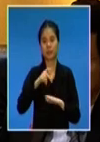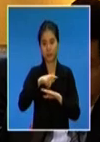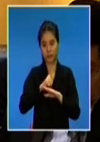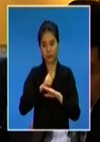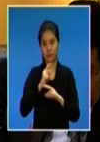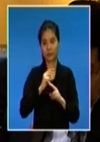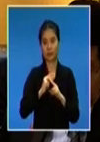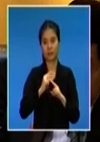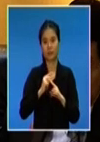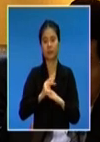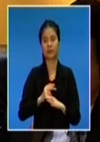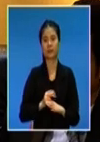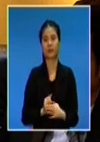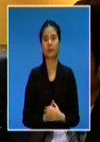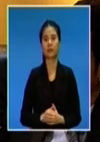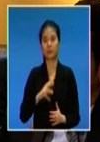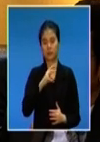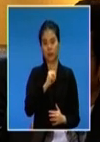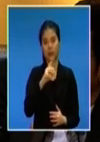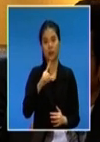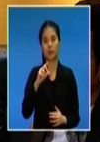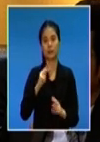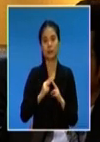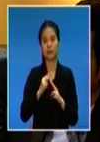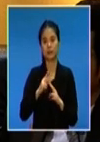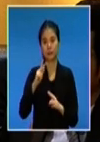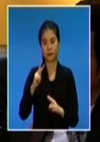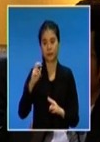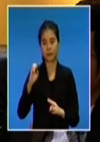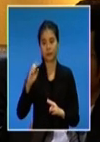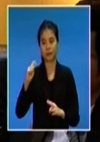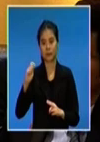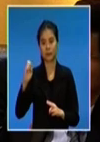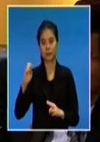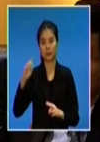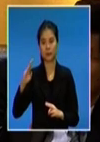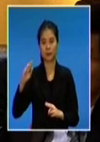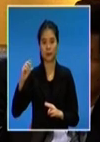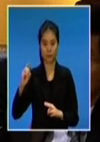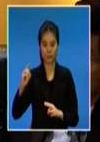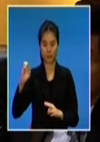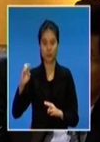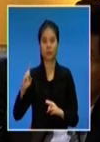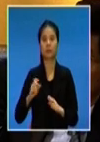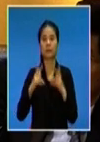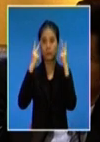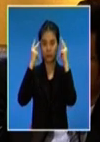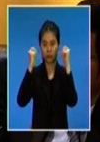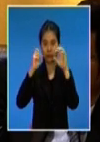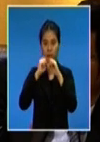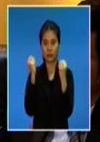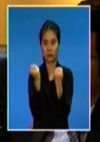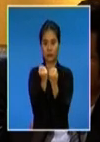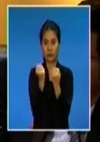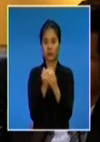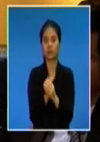านหม่อมหลวงกิติบดีประวิตรท่านเป็นนายกสมาคมกู้ภัยนะครับผมเองก็ลงไปร่วมด้วย